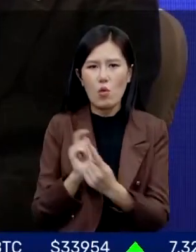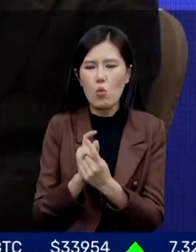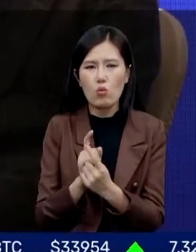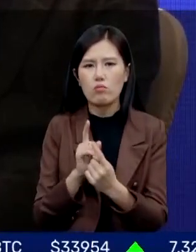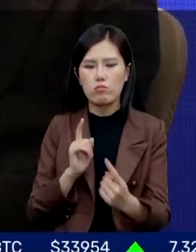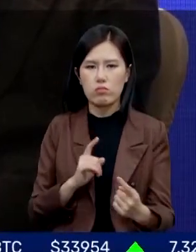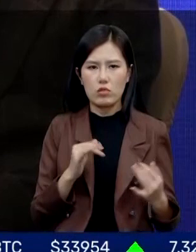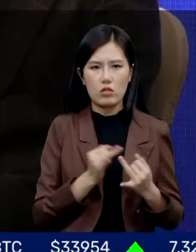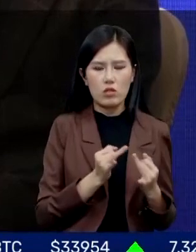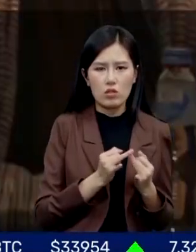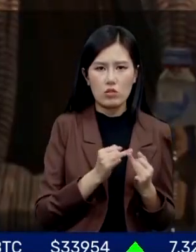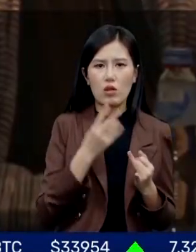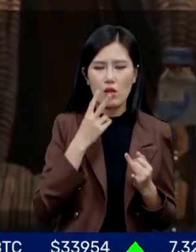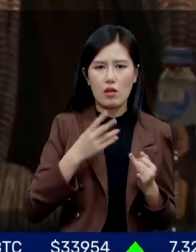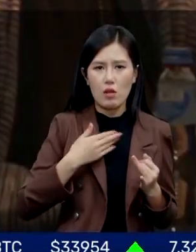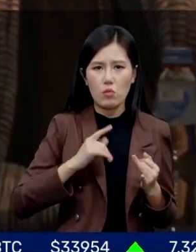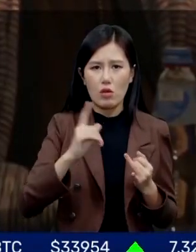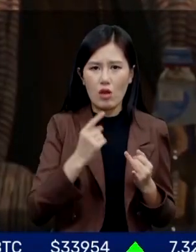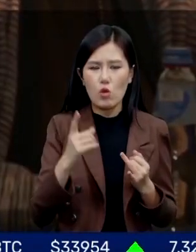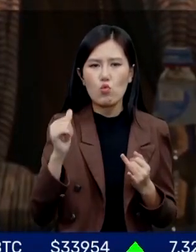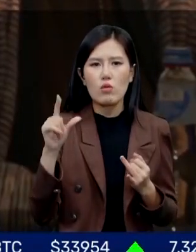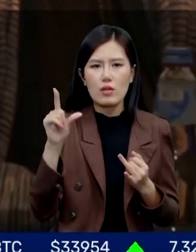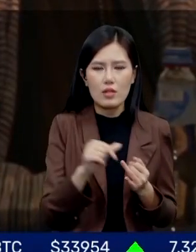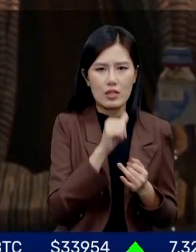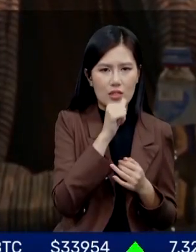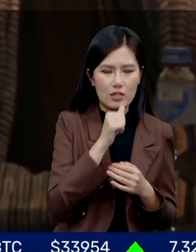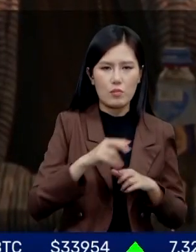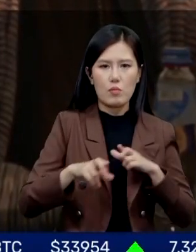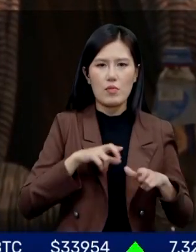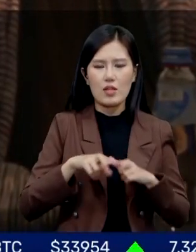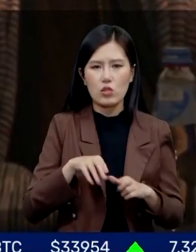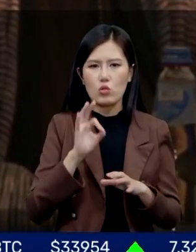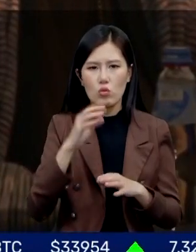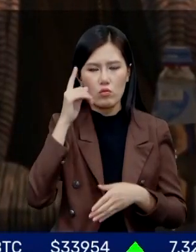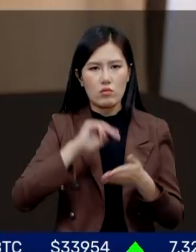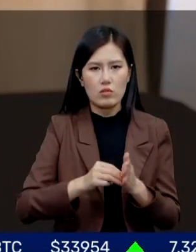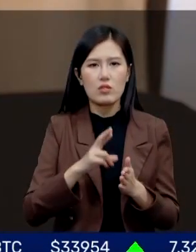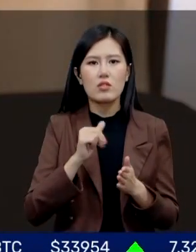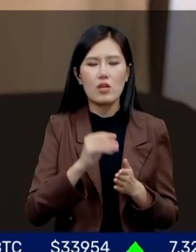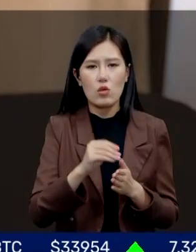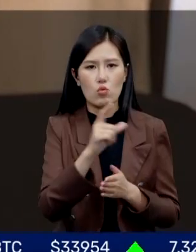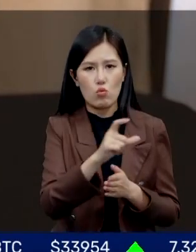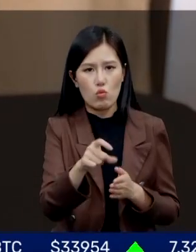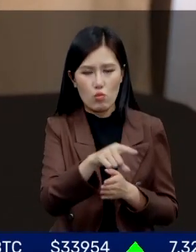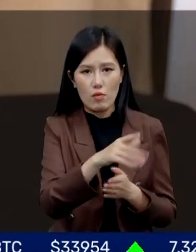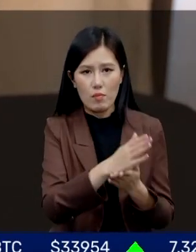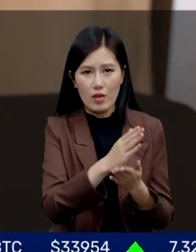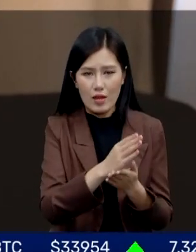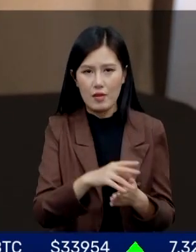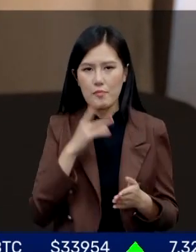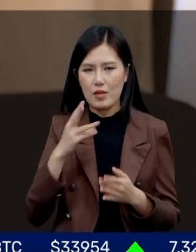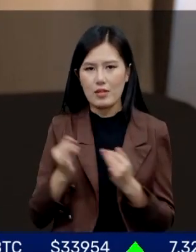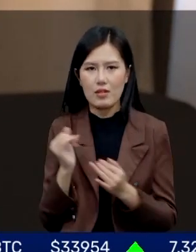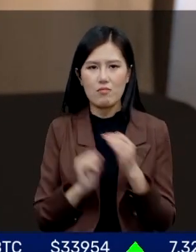гарч байгаа зардлыг бууруулах, бизнесийн процессыг илүү тодорхойлж, хэрэглэгчдийн ашиглаж байгаа платформ руу бараа бүтээгдэхүүний хэрхэн байршуулах вэ гэх